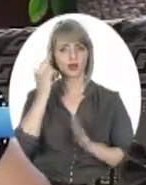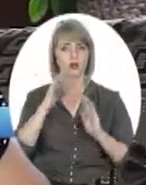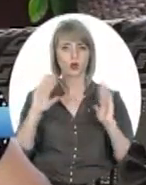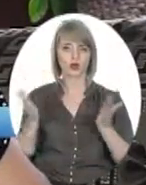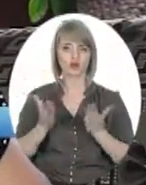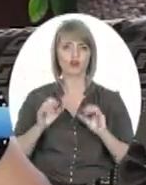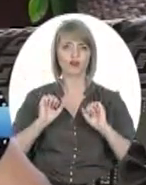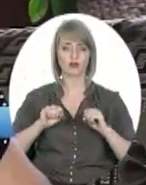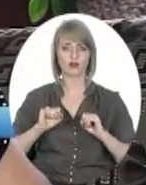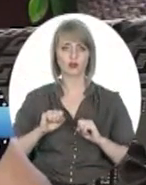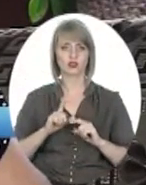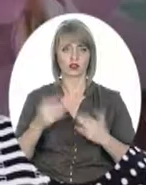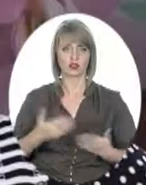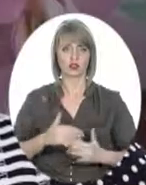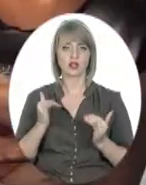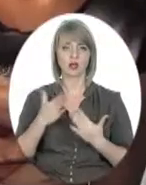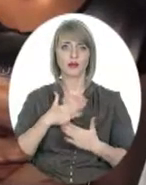и социальная интеграция.